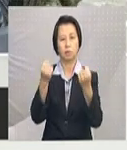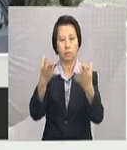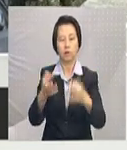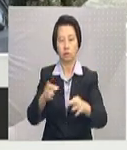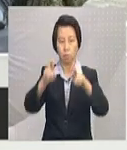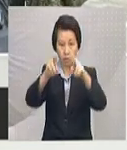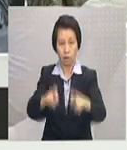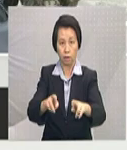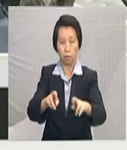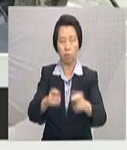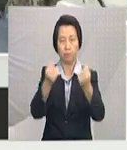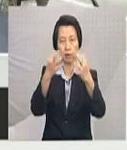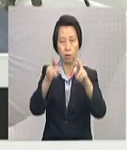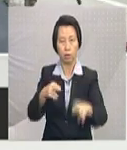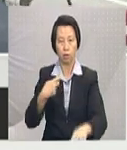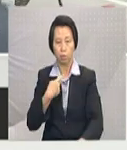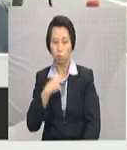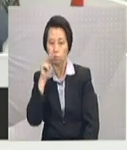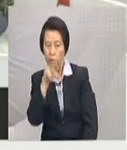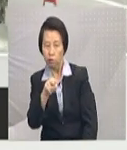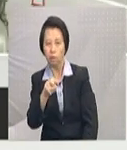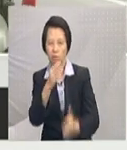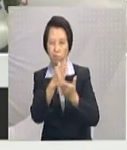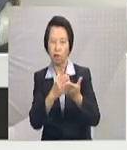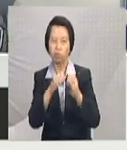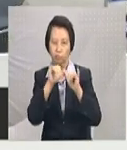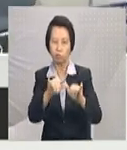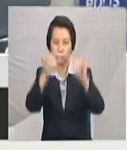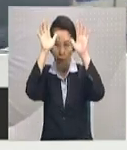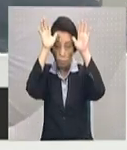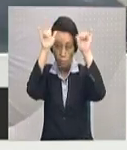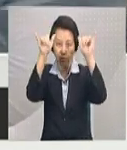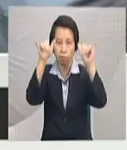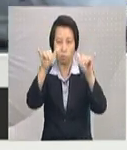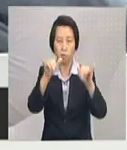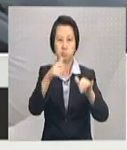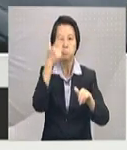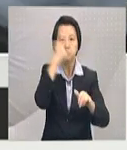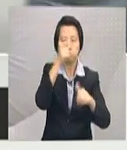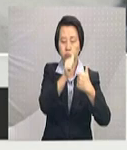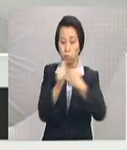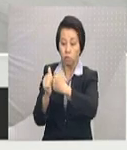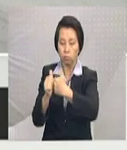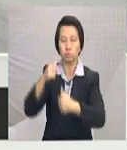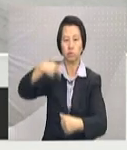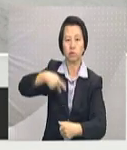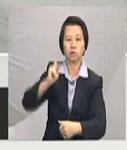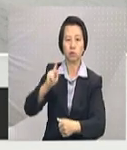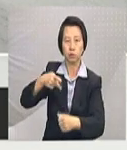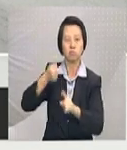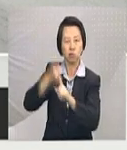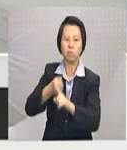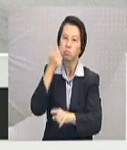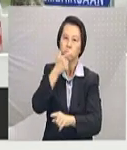rakyat kita yang kita lihat masih berdegil untuk mematuhi setiap arahan yang